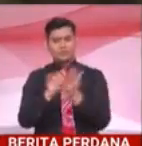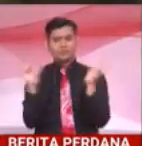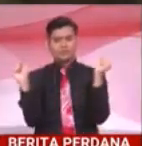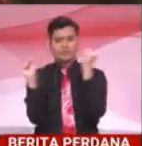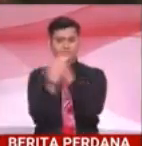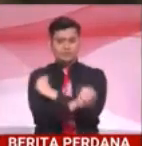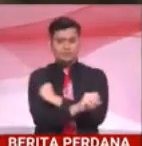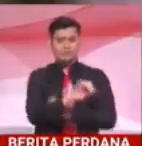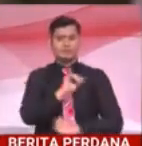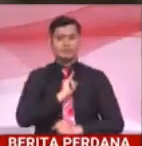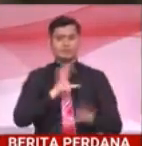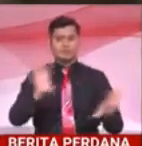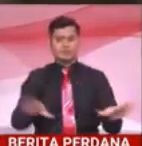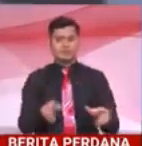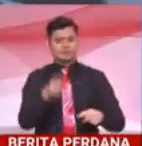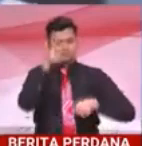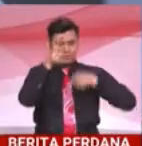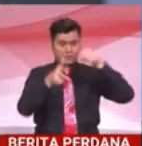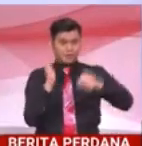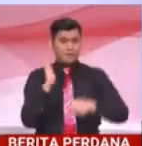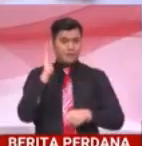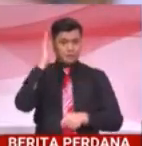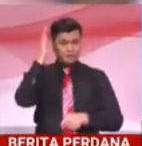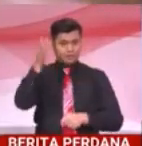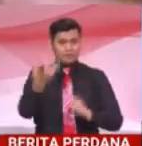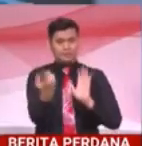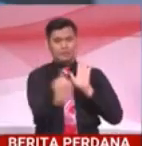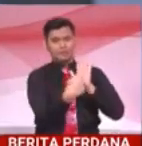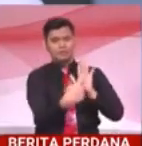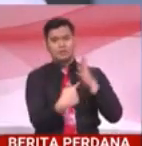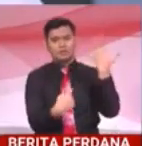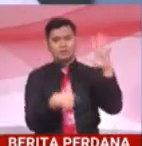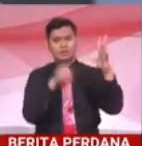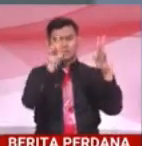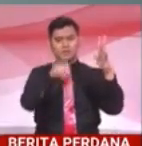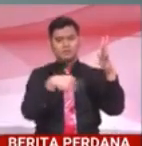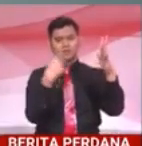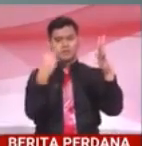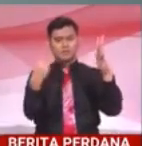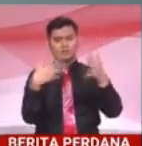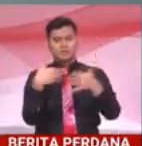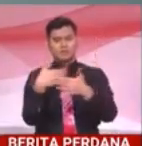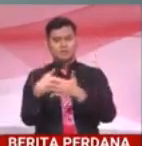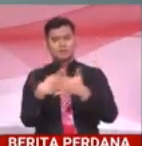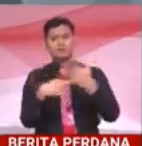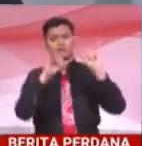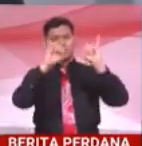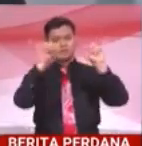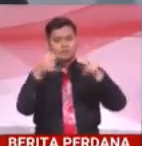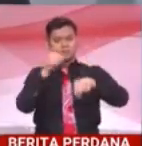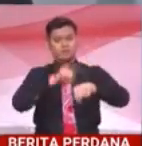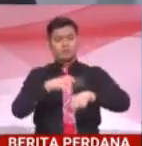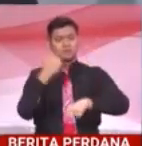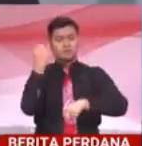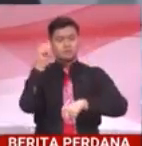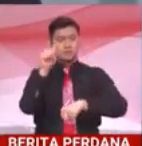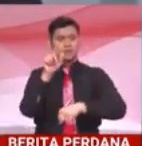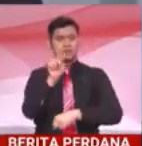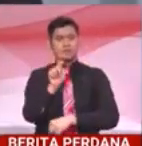tiba sejoli bakal ditayangkan Bermuda 15 favorit Senin hingga Jumat ini 10.00 malam di tv oke